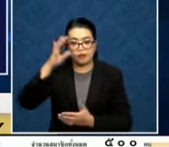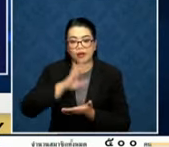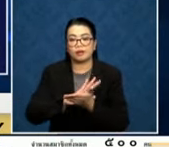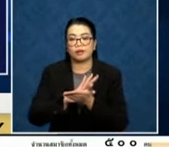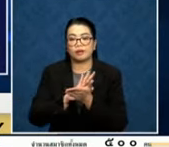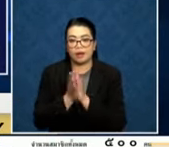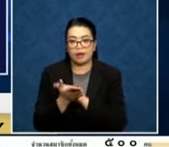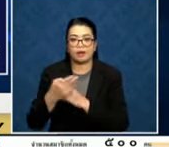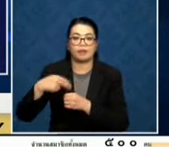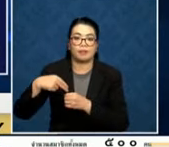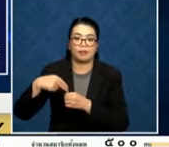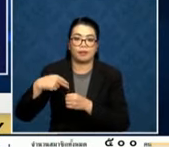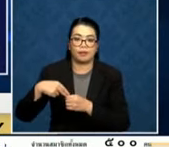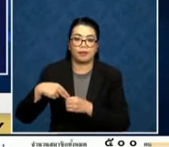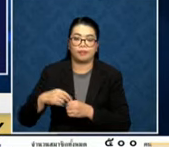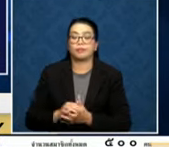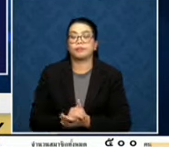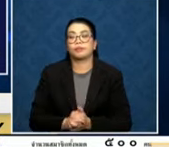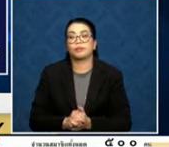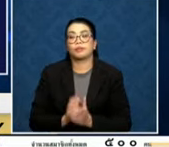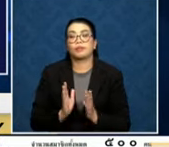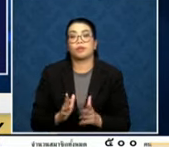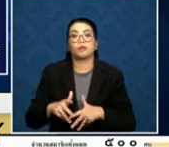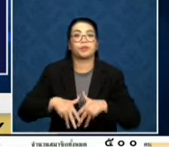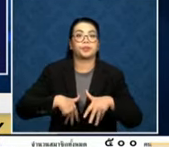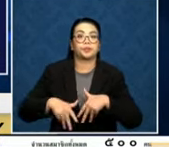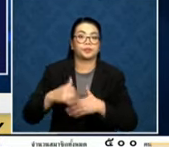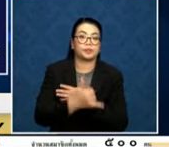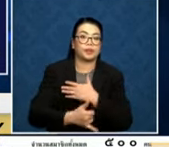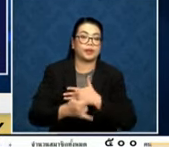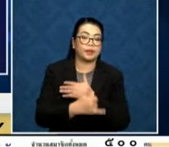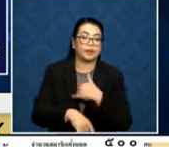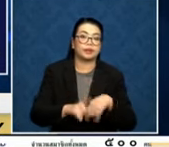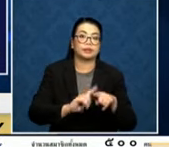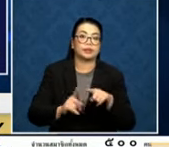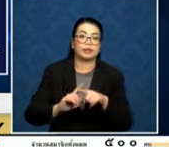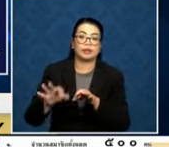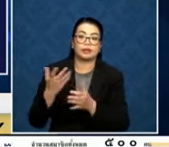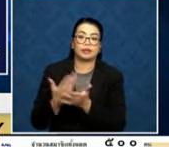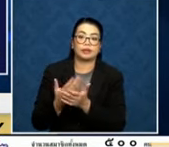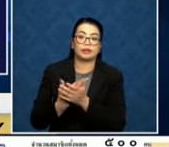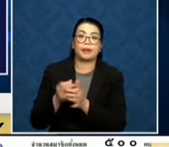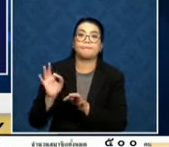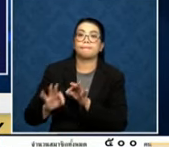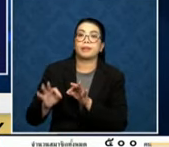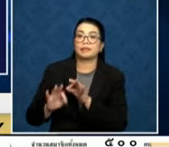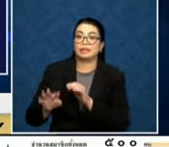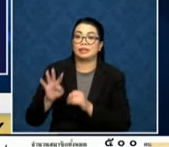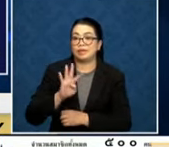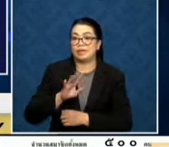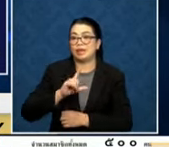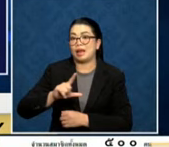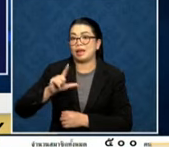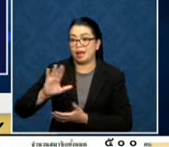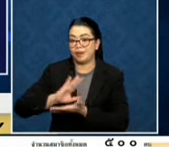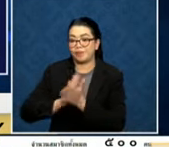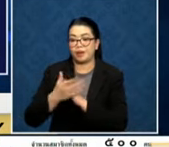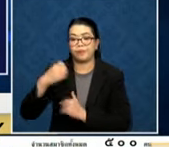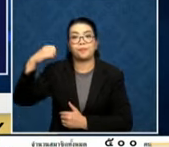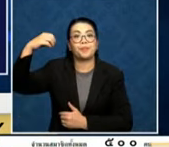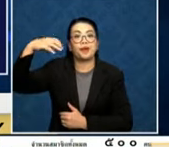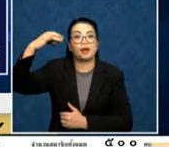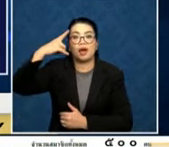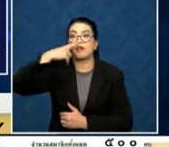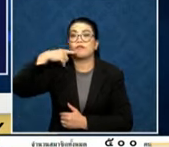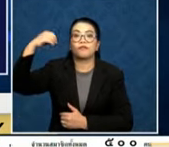ฟอสซิลครับฮะซึ่งช่วยให้คนในหลายๆประเทศในยุโรปครับประหยัดค่าไฟรวมกันถึง 4ล้านล้านบาทท่าน